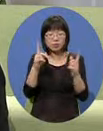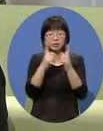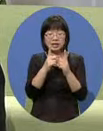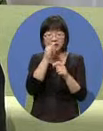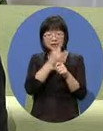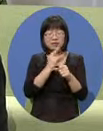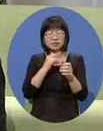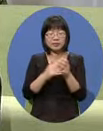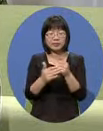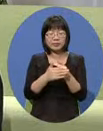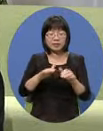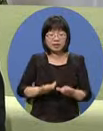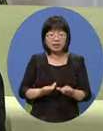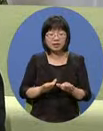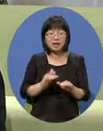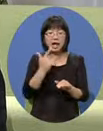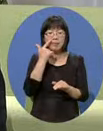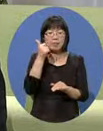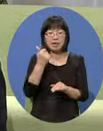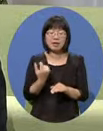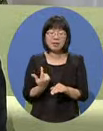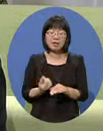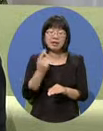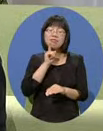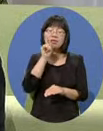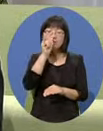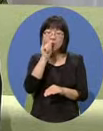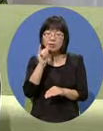입어서 이번에는 이제 잘 아빠한테 빨리 신고를 하고